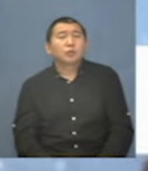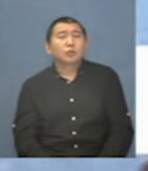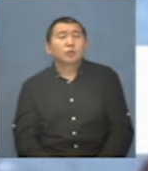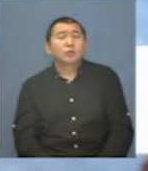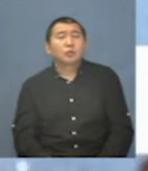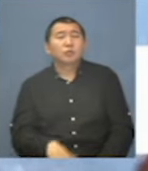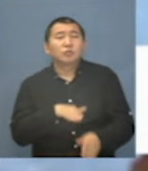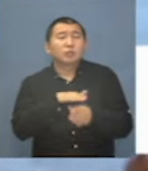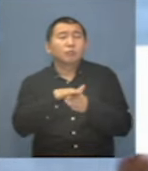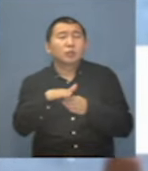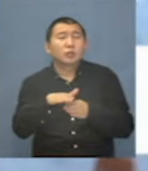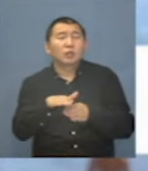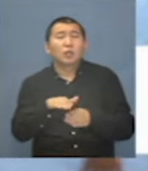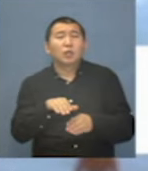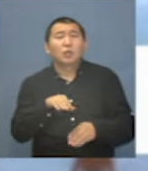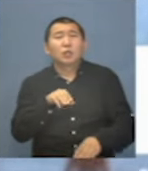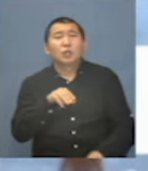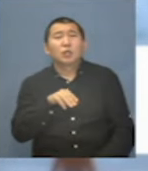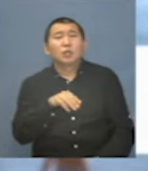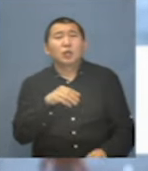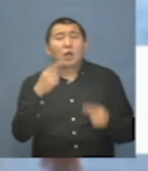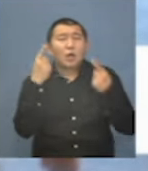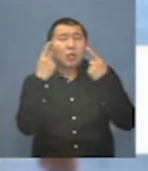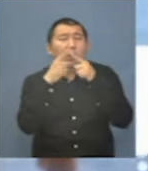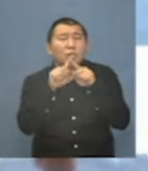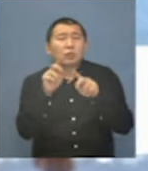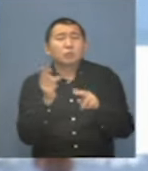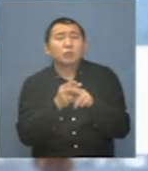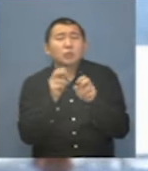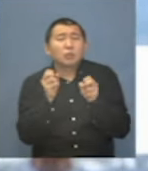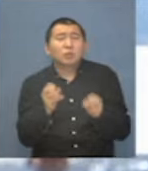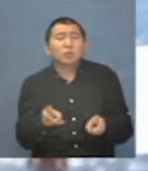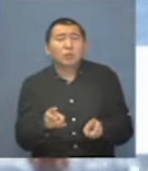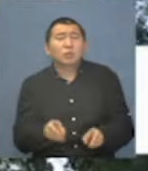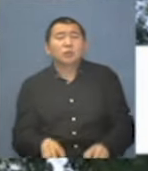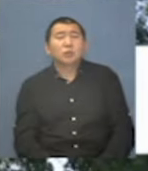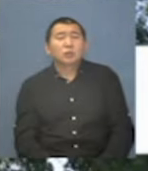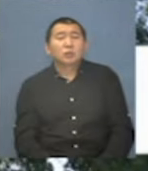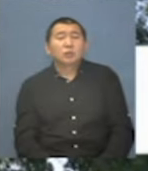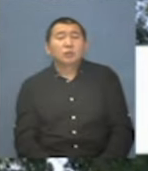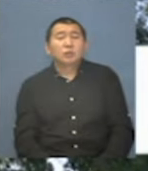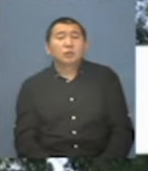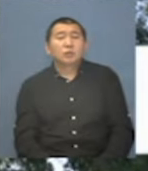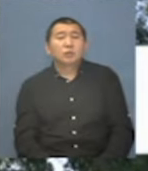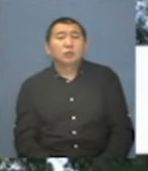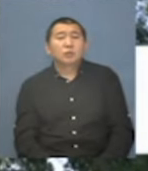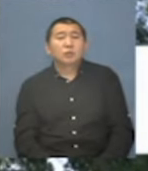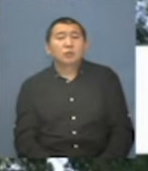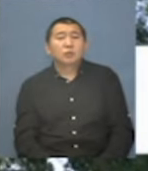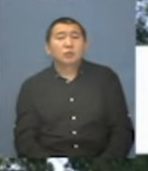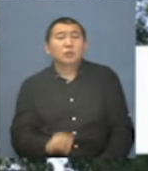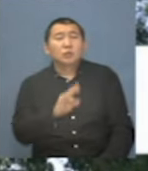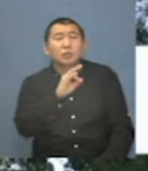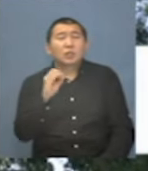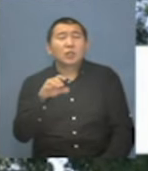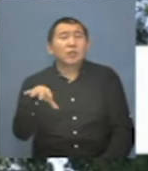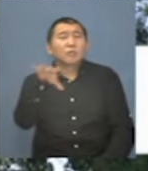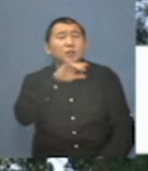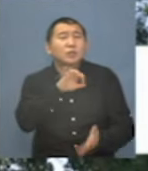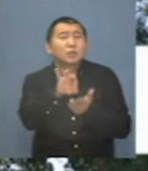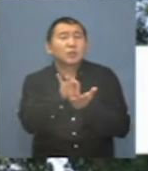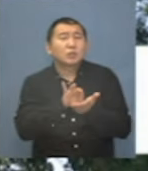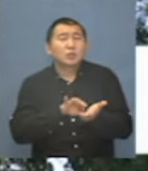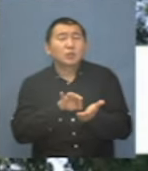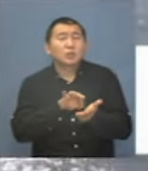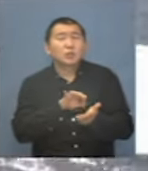соблюдать технику безопасности. При этом даже нельзя будет отвернуться на минуту. Несмотря на то, что не всем сразу удавалось